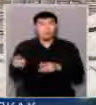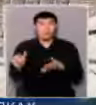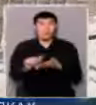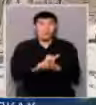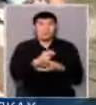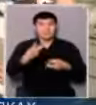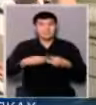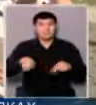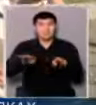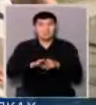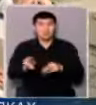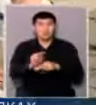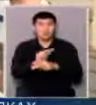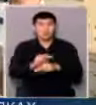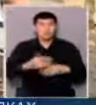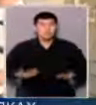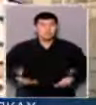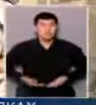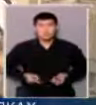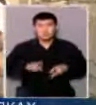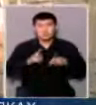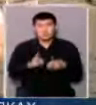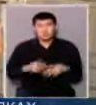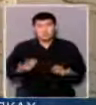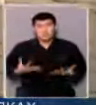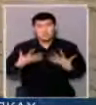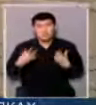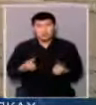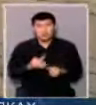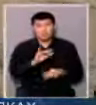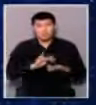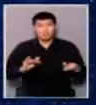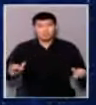устранению недостатков, угрожающих жизни и здоровью ребенка.